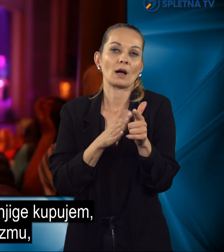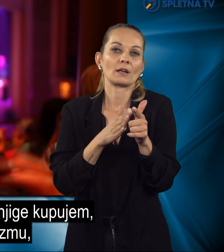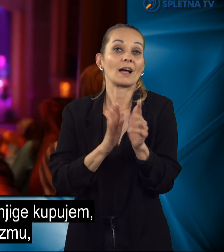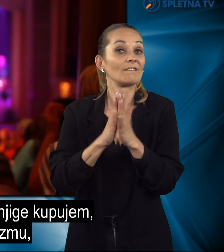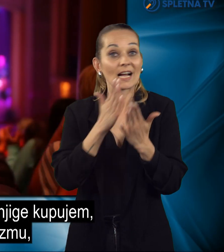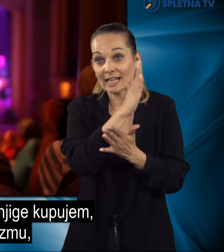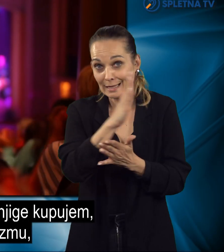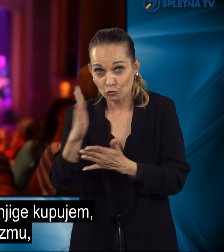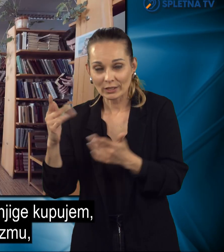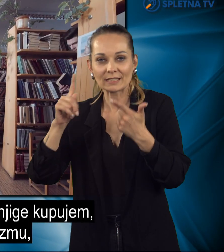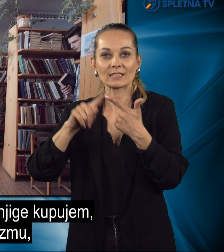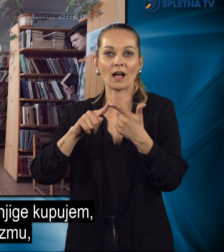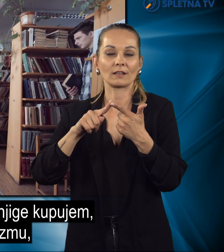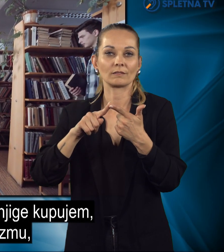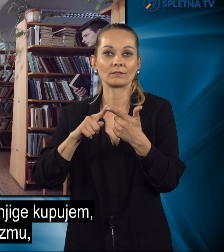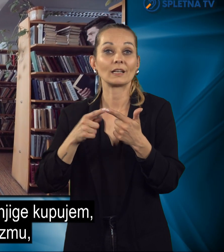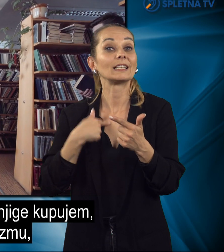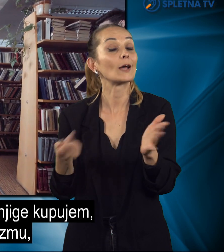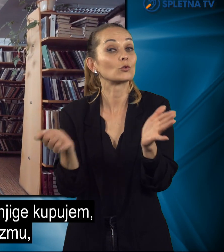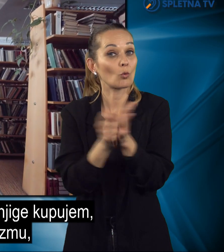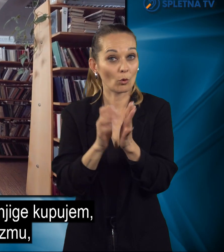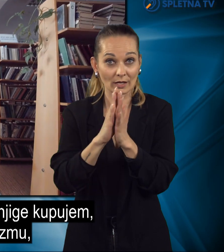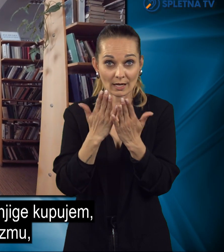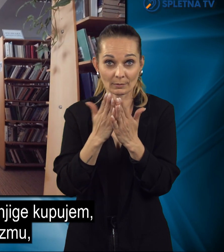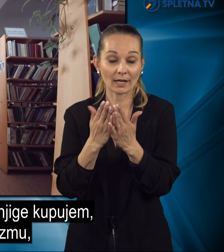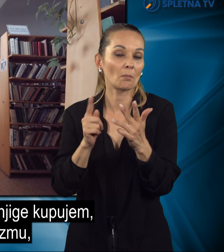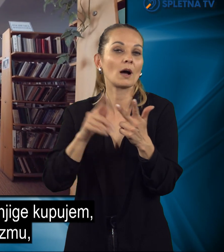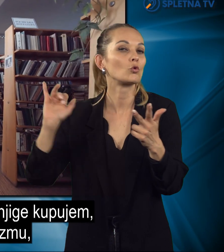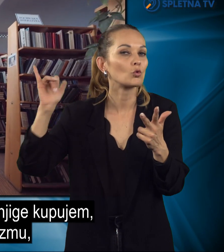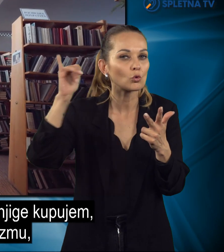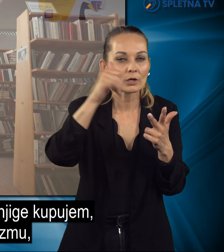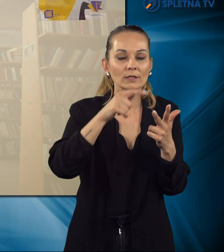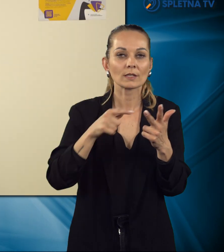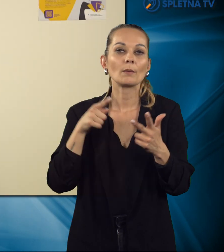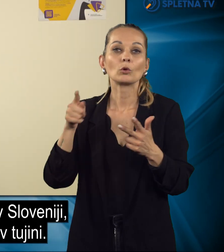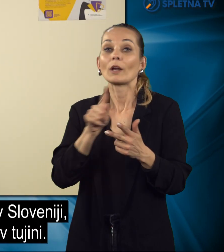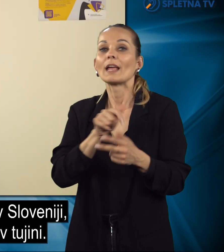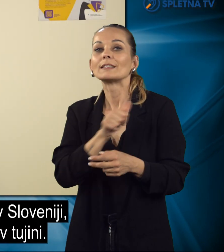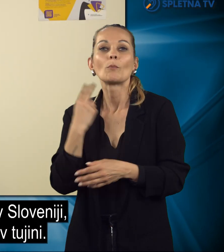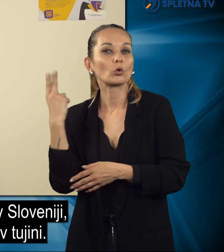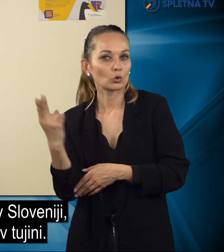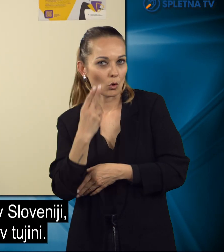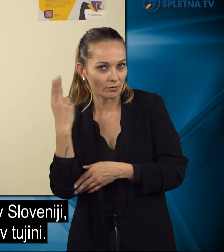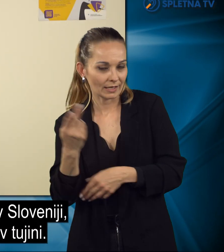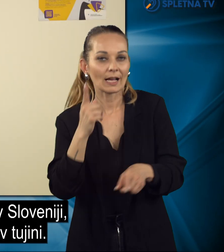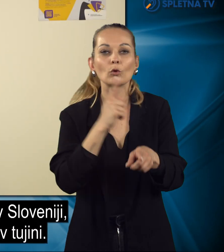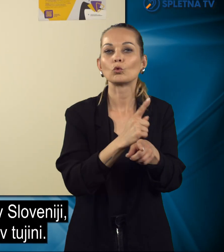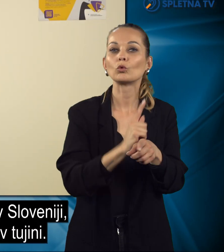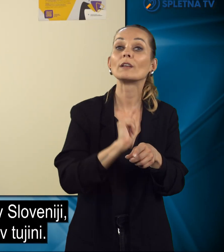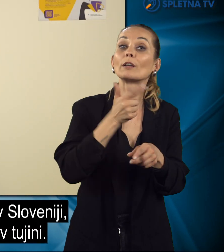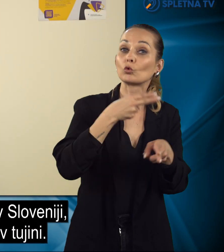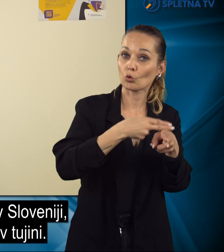potem recimo v knjižnicah, kjer knjige kupujem, tudi v turizmu, in to ne samo v Sloveniji, ampak